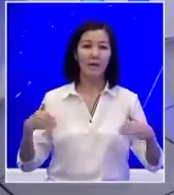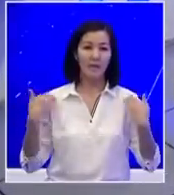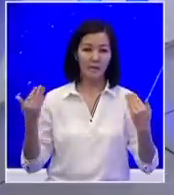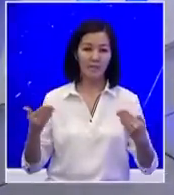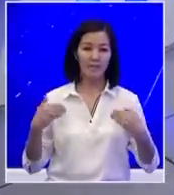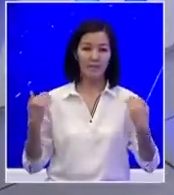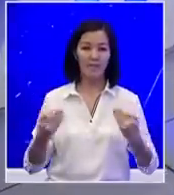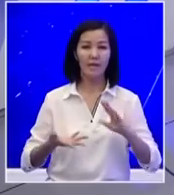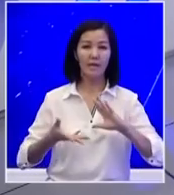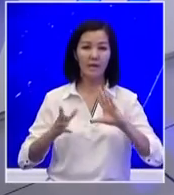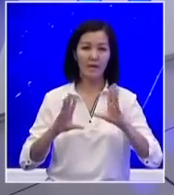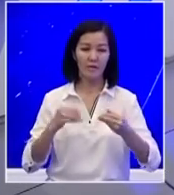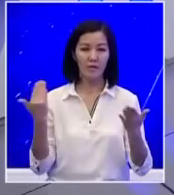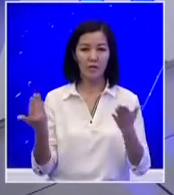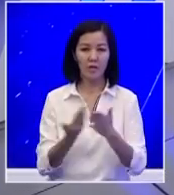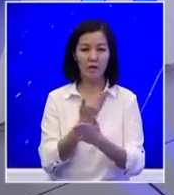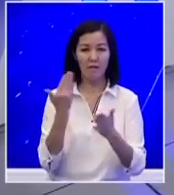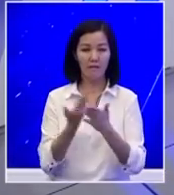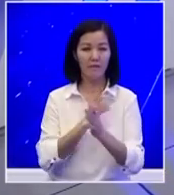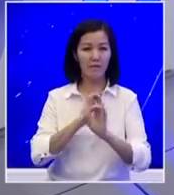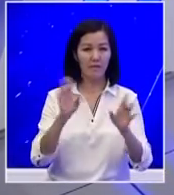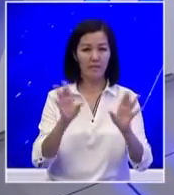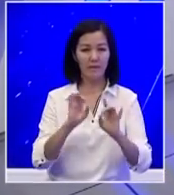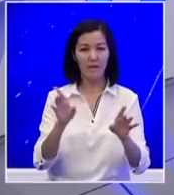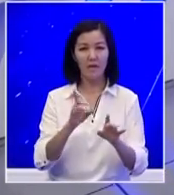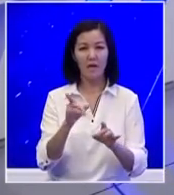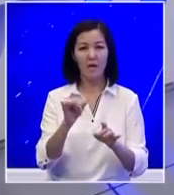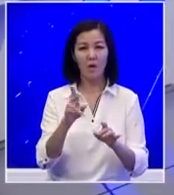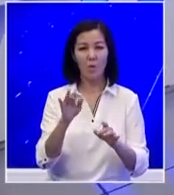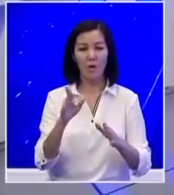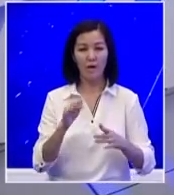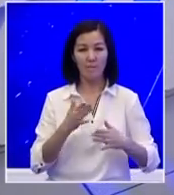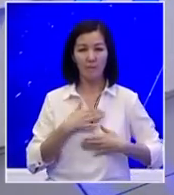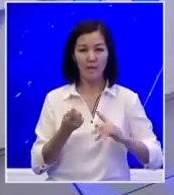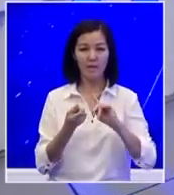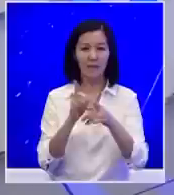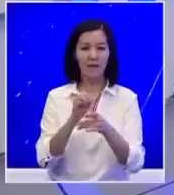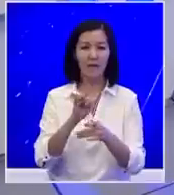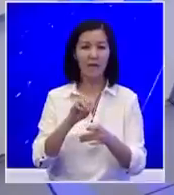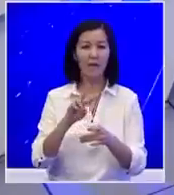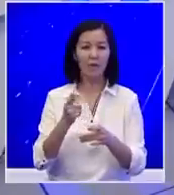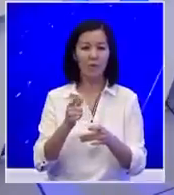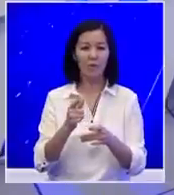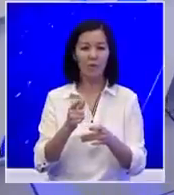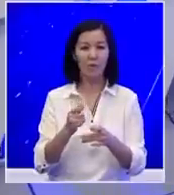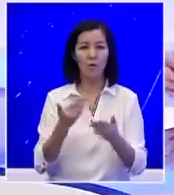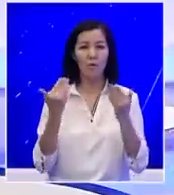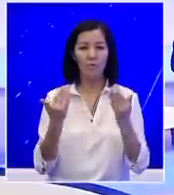армысыздар, аймақтың бастарнасында қорытынды жаңалықтар. Студияда ақпараттар легімен Гауһар Мұса, сурдо алмада Айгүл